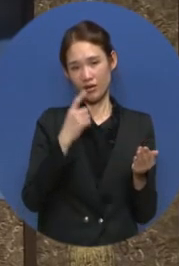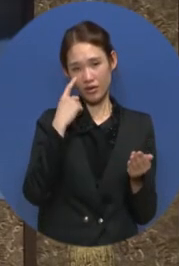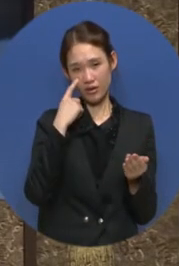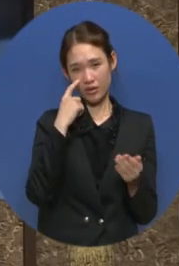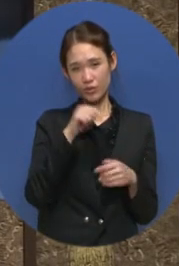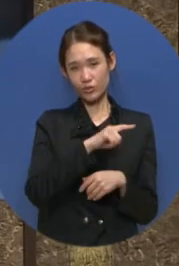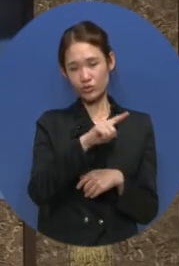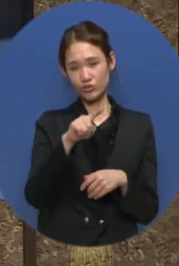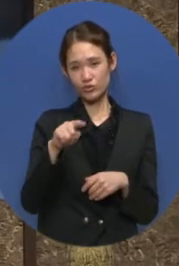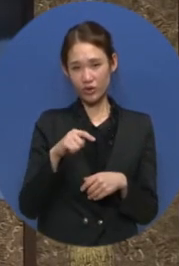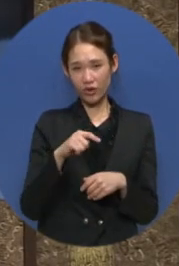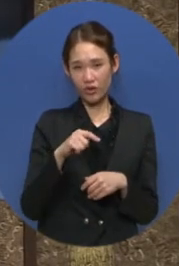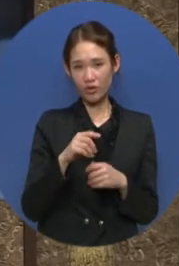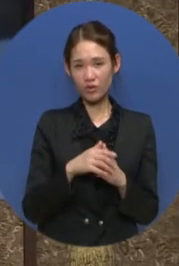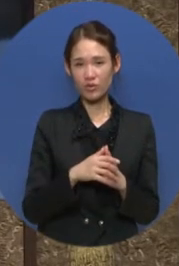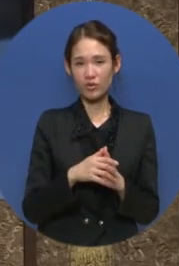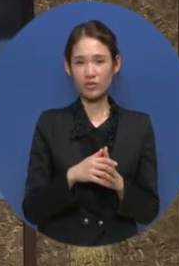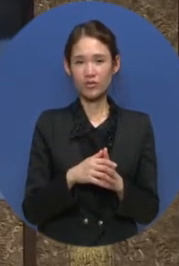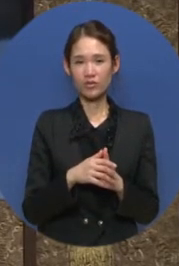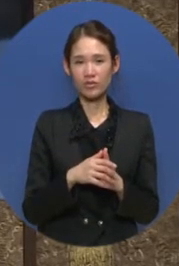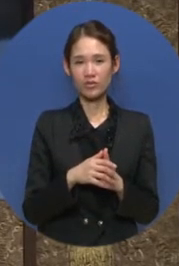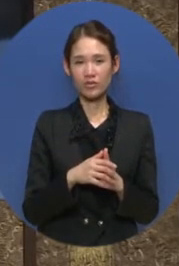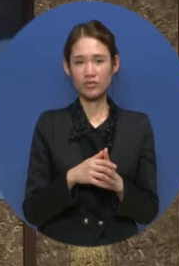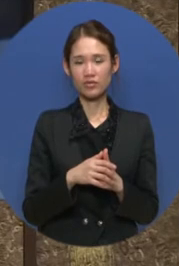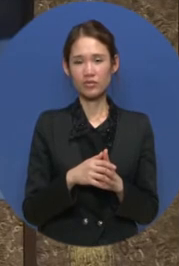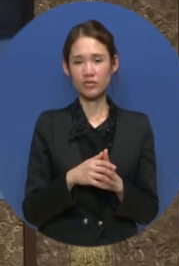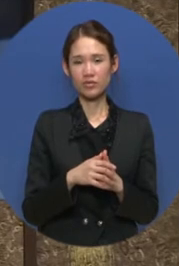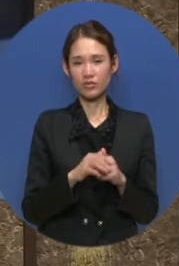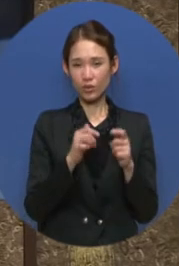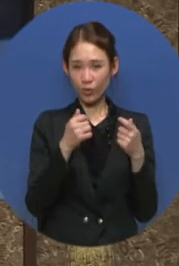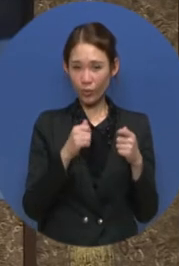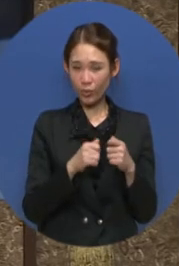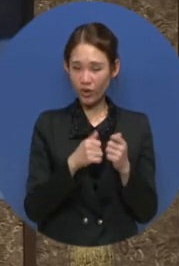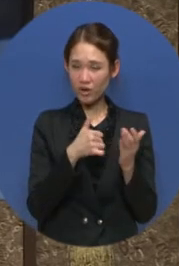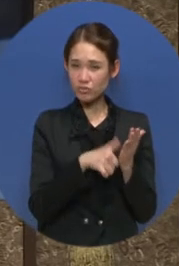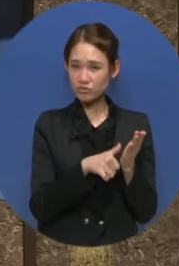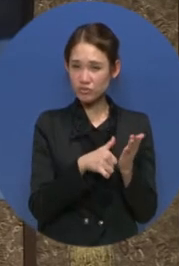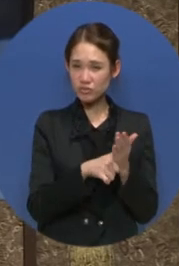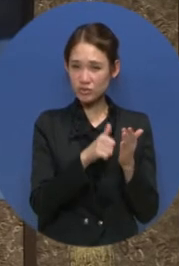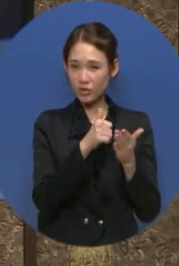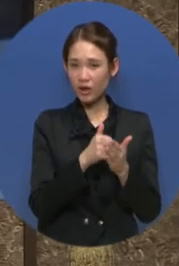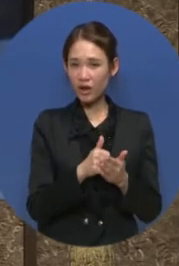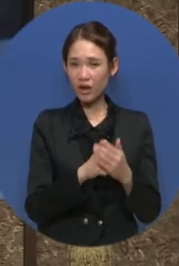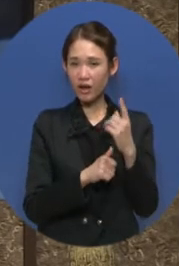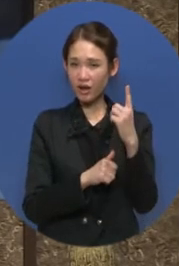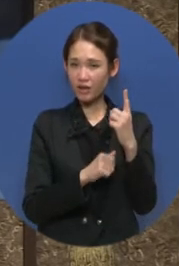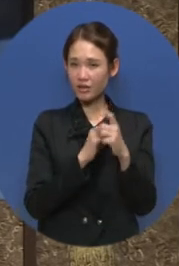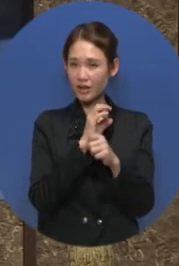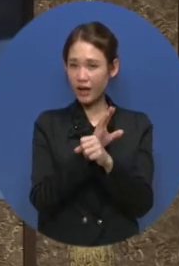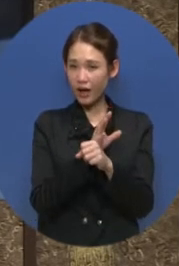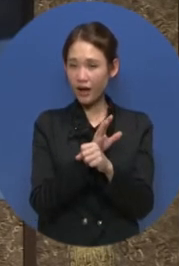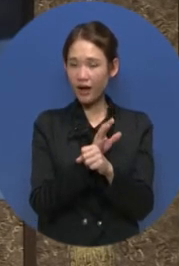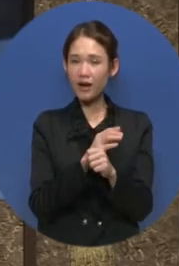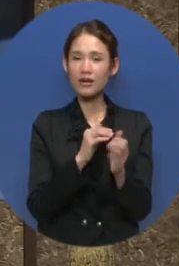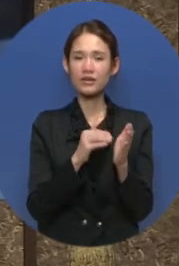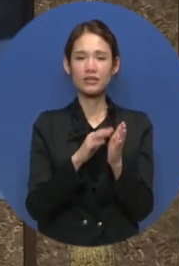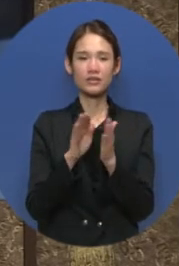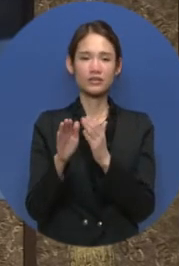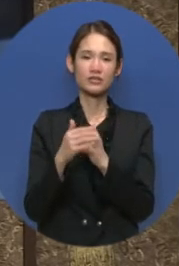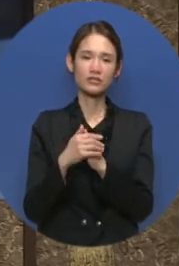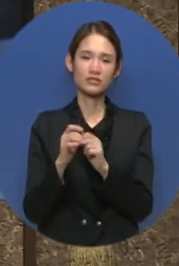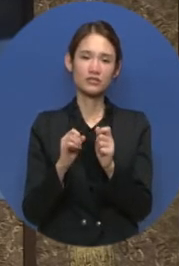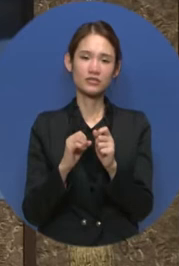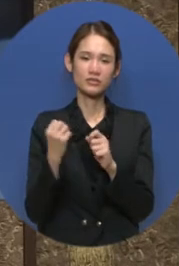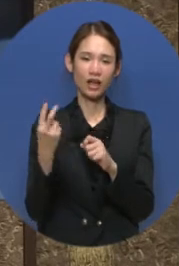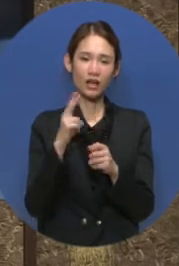지위에서 뭐 공예품은 고객분들이 하나 딱 사주시면 네.